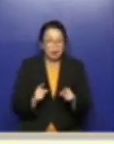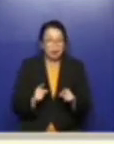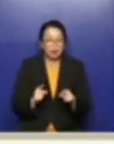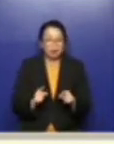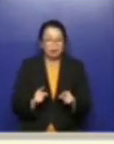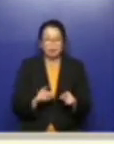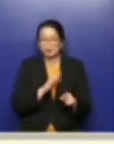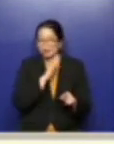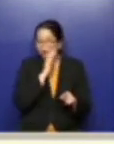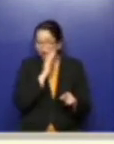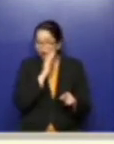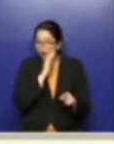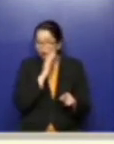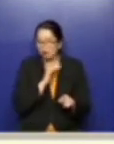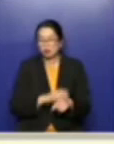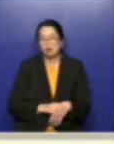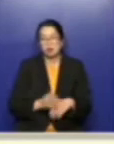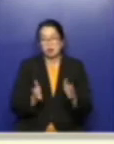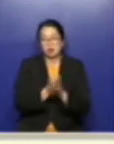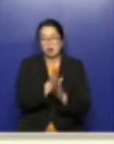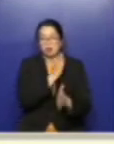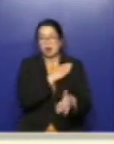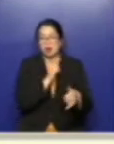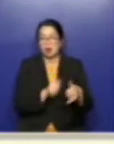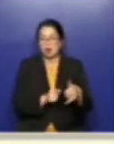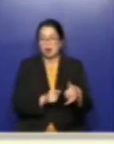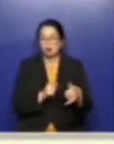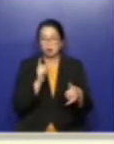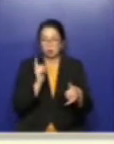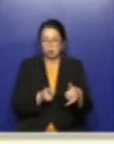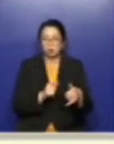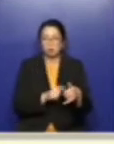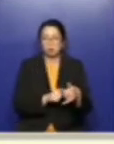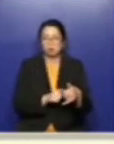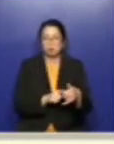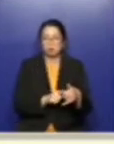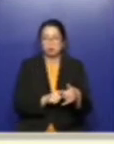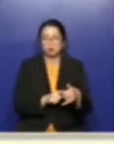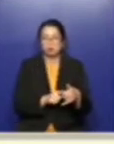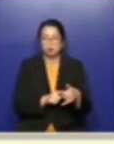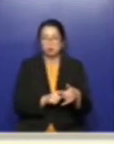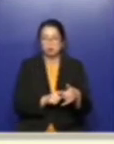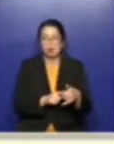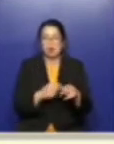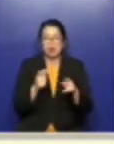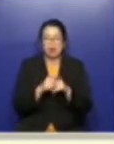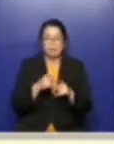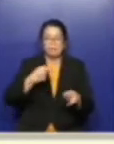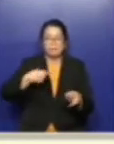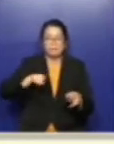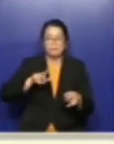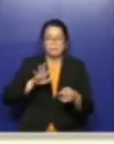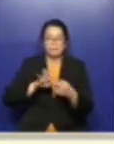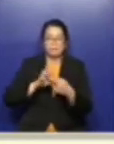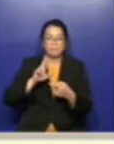นะครับก็มีเว้นแต่ว่าในกรณีพระภิกษุนั้นต้องปราชิกมาแล้วการปราชิกก็มี